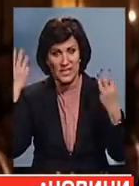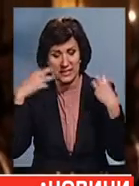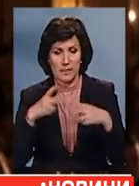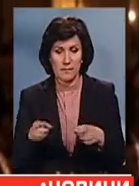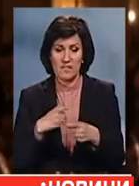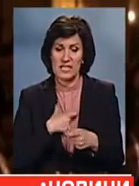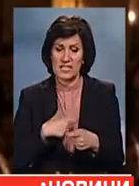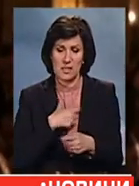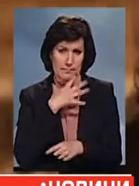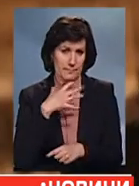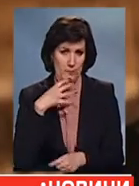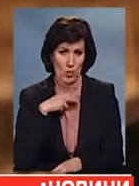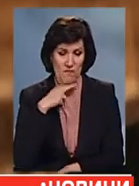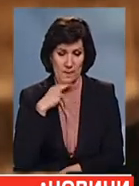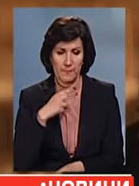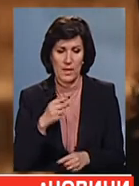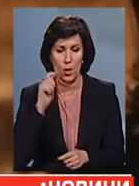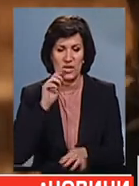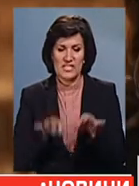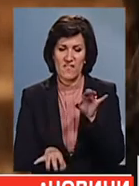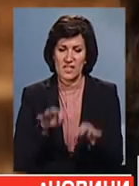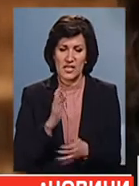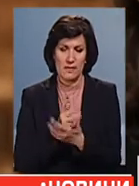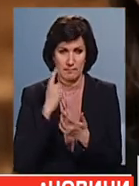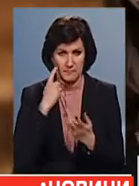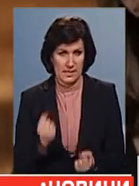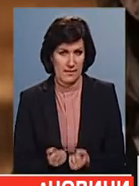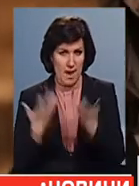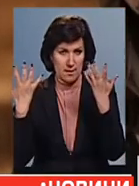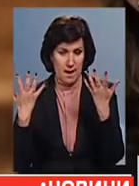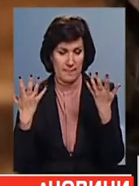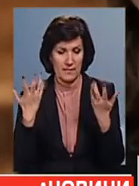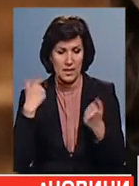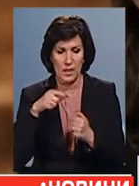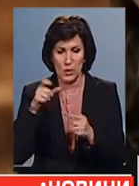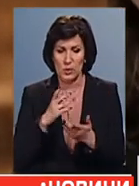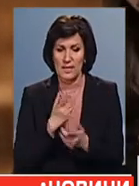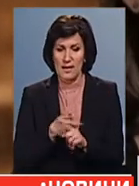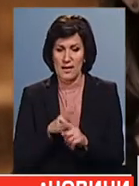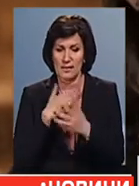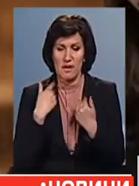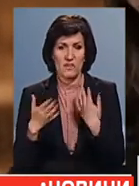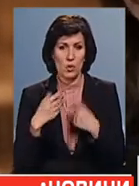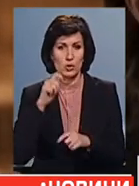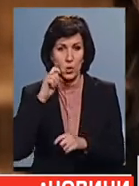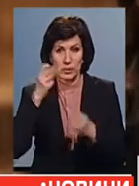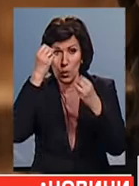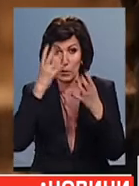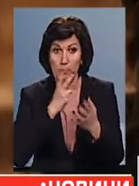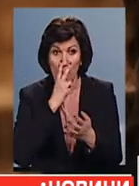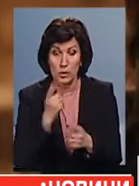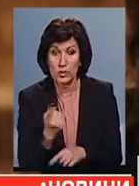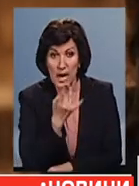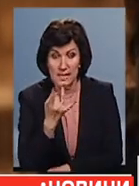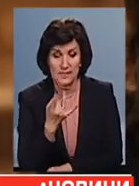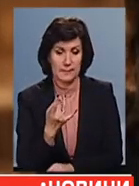привертають до себе чималу увагу. По-перше, українська вишивка, вона є дуже ярка. Це щось таке, коли людина, яка не має відношення до української культури, побачить один